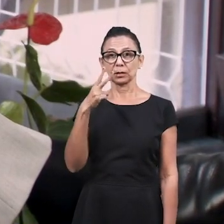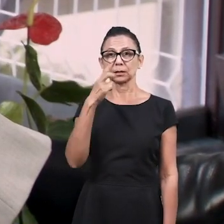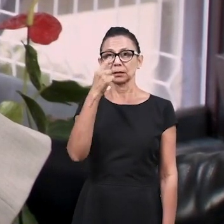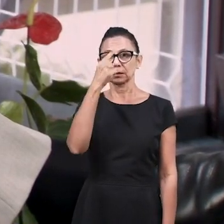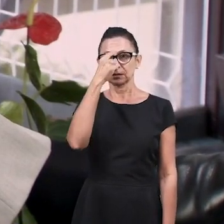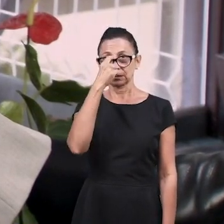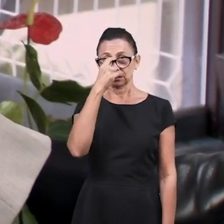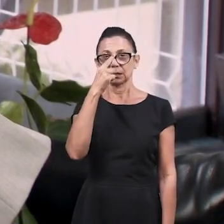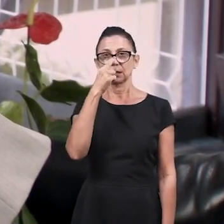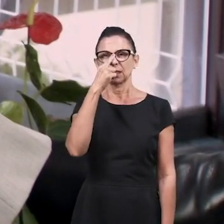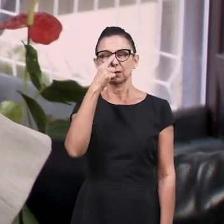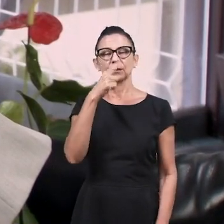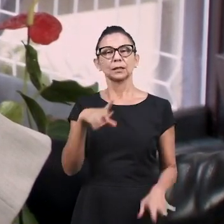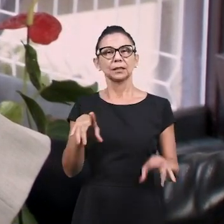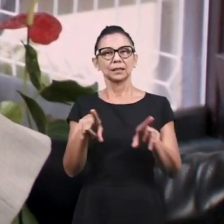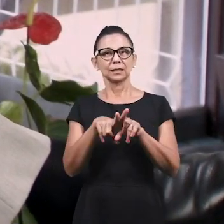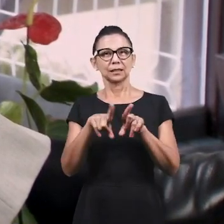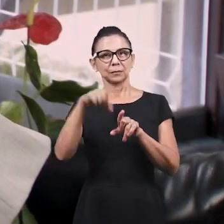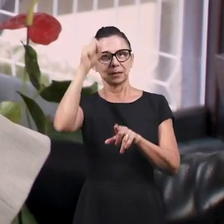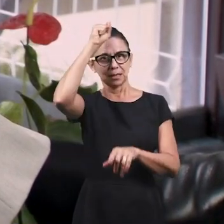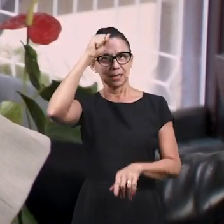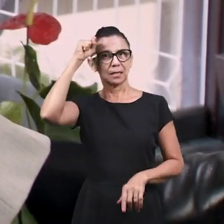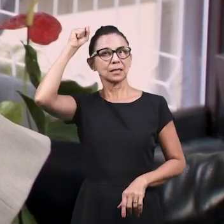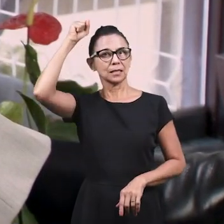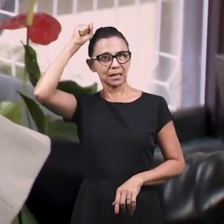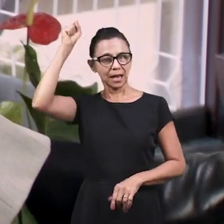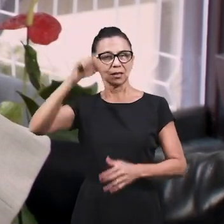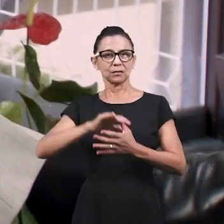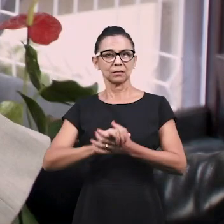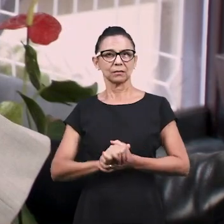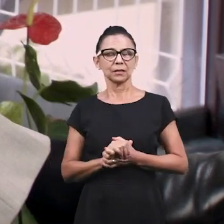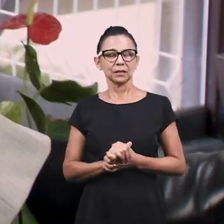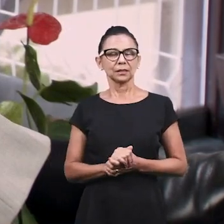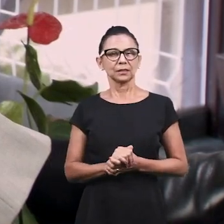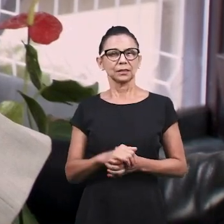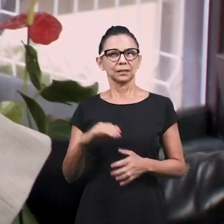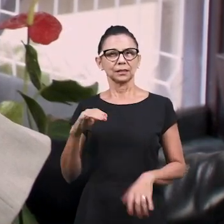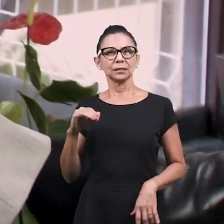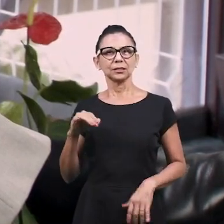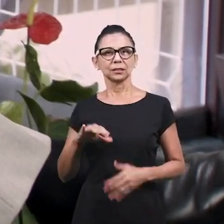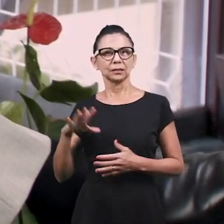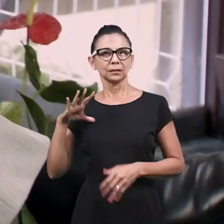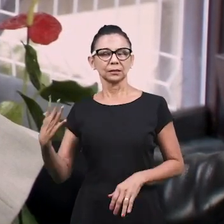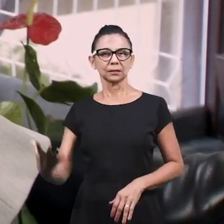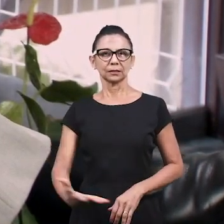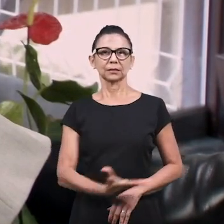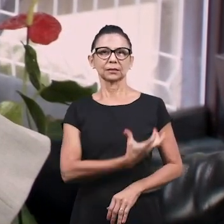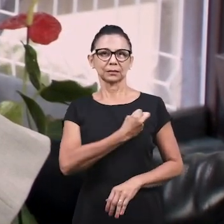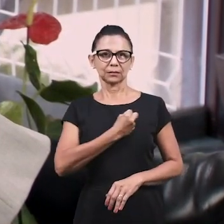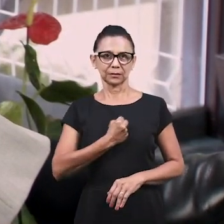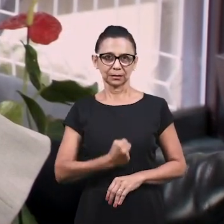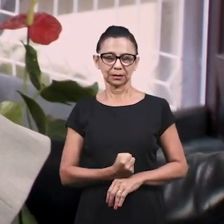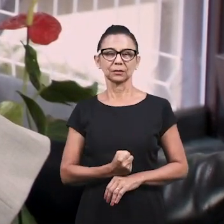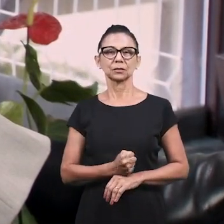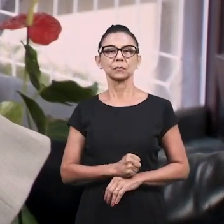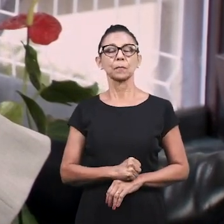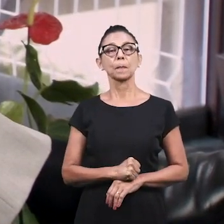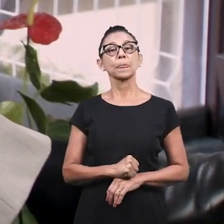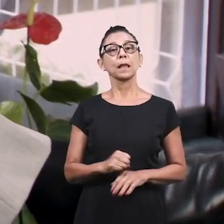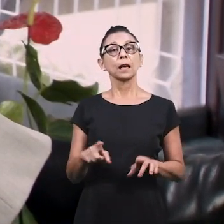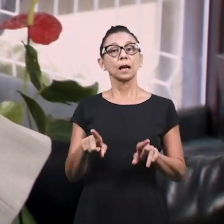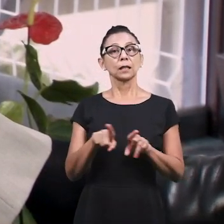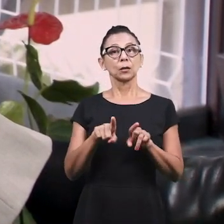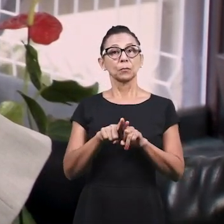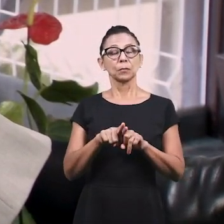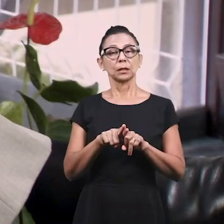рубрике Заветы Маханаима мы рассмотрим то, как Господь Иисус действовал по